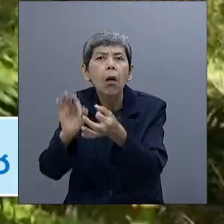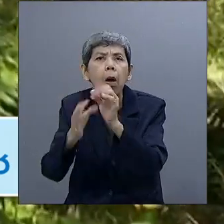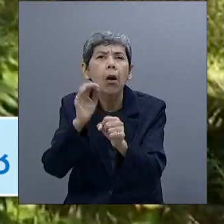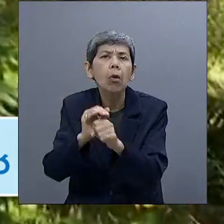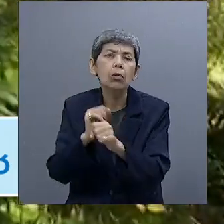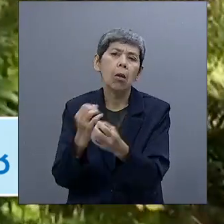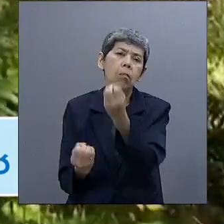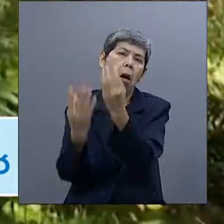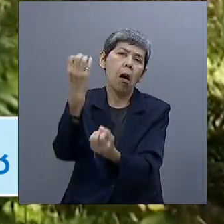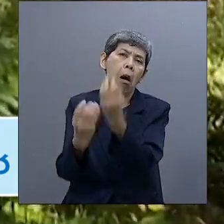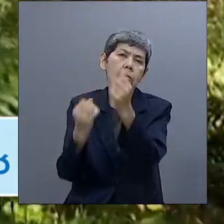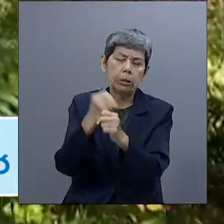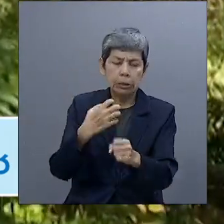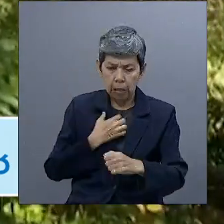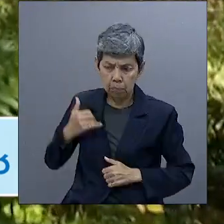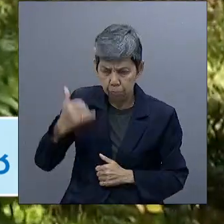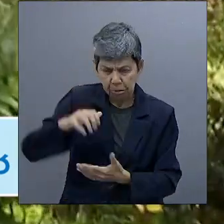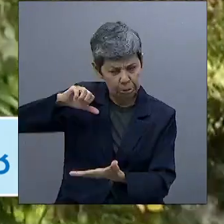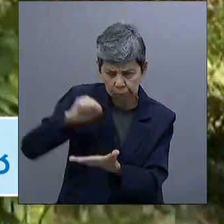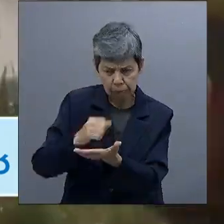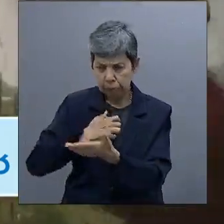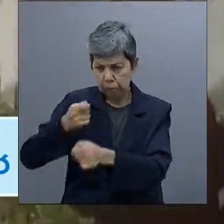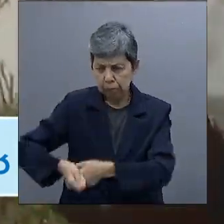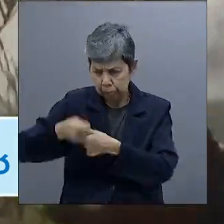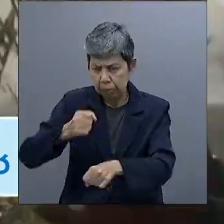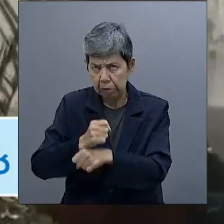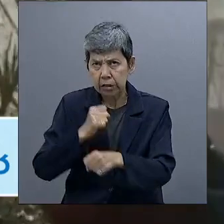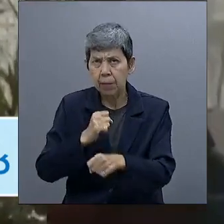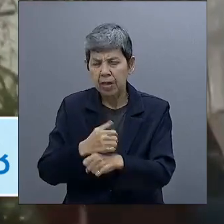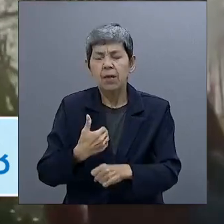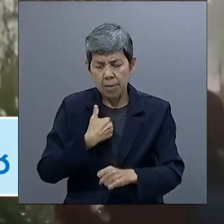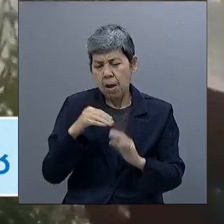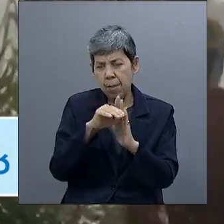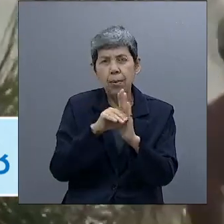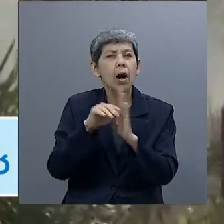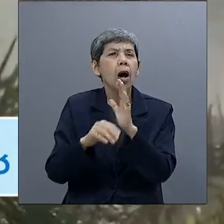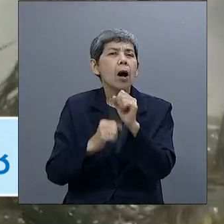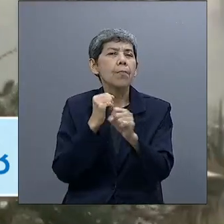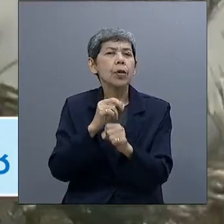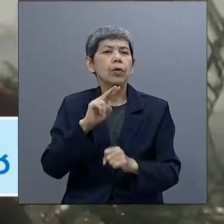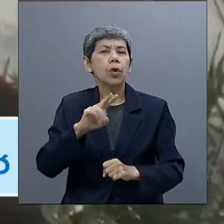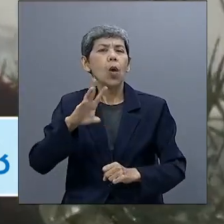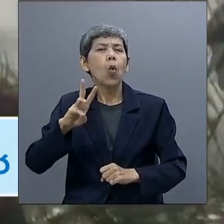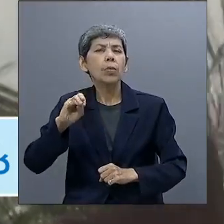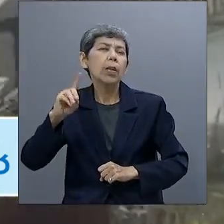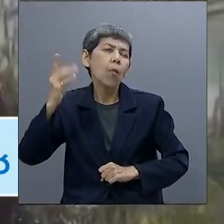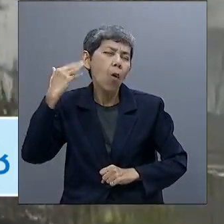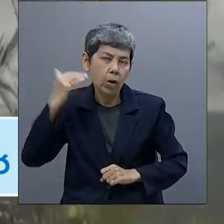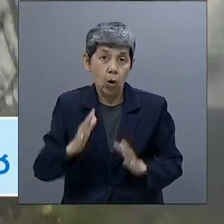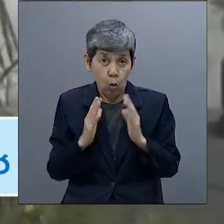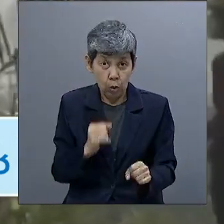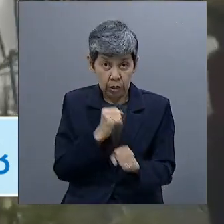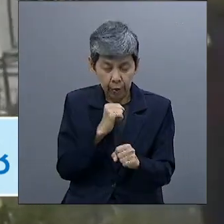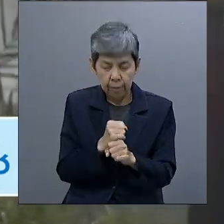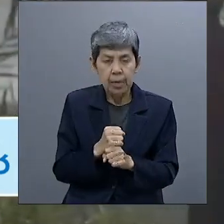พรุเสื่อมโทรมเพื่อที่จะเข้าครอบครองเป็นไปตามหลักเกณฑ์ที่ถูกกำหนดเมื่อปี2561ซึ่งเจ้าหน้าที่ค่ะ